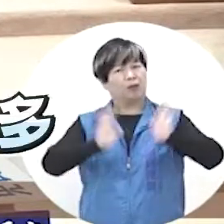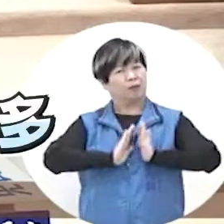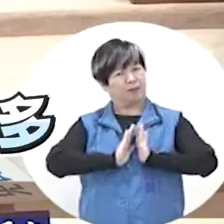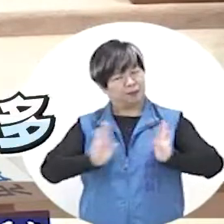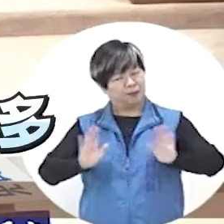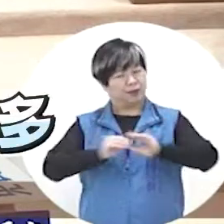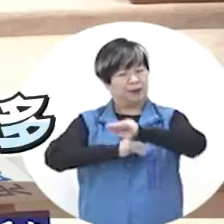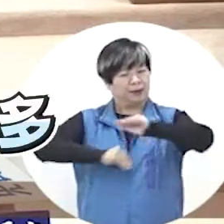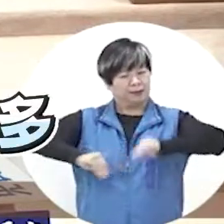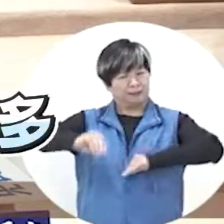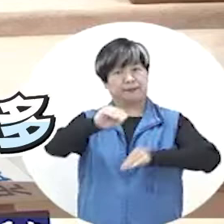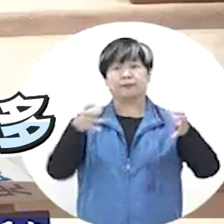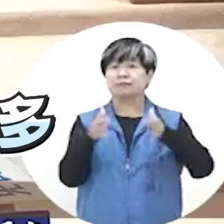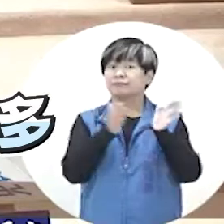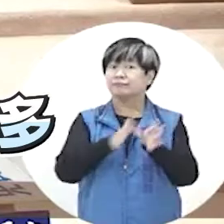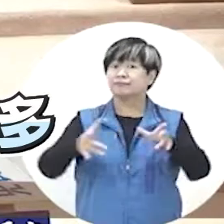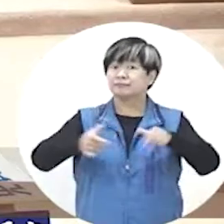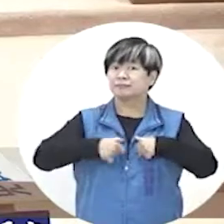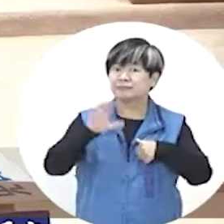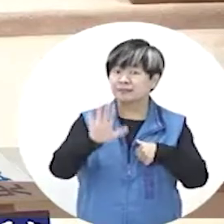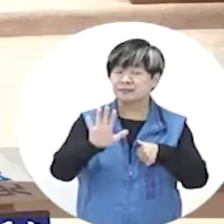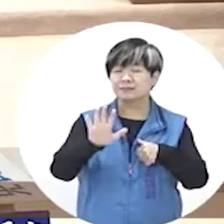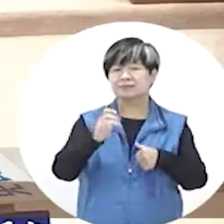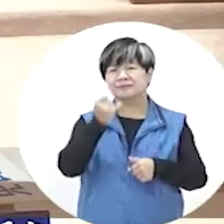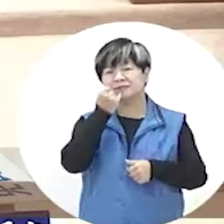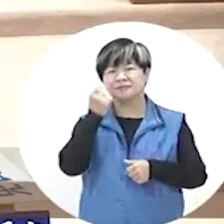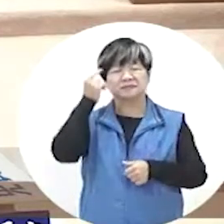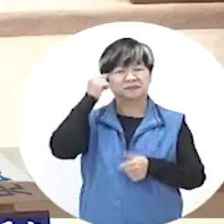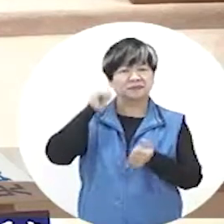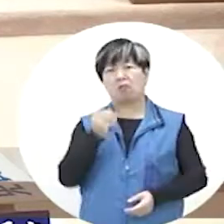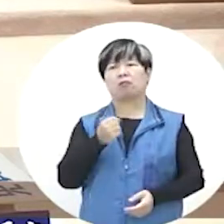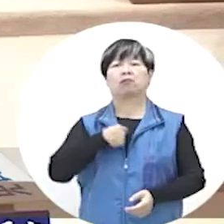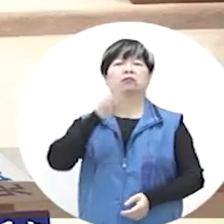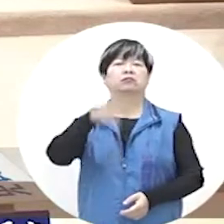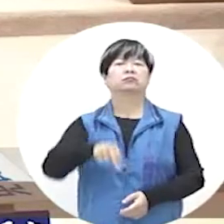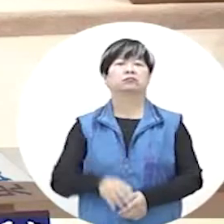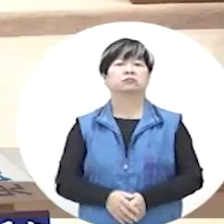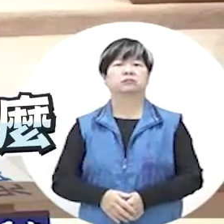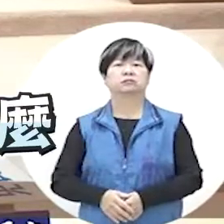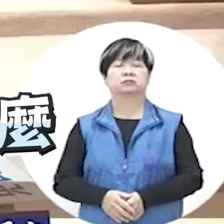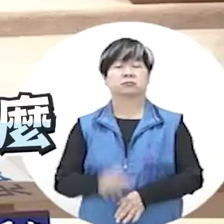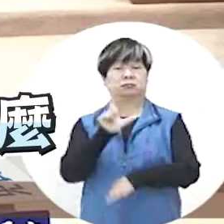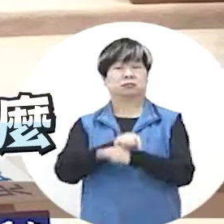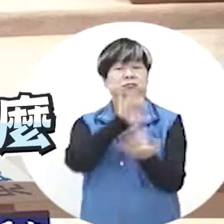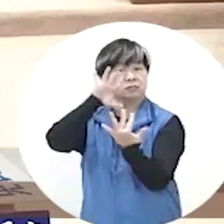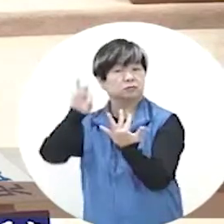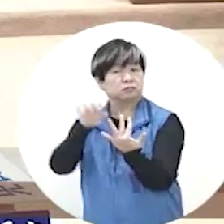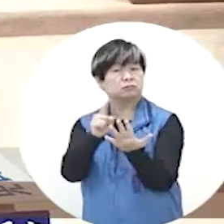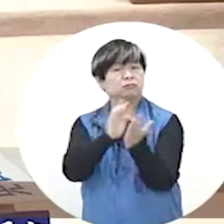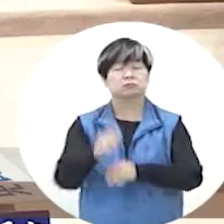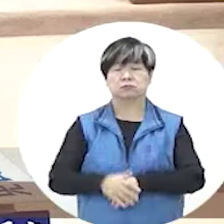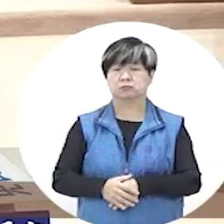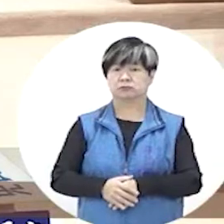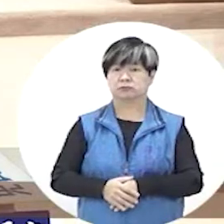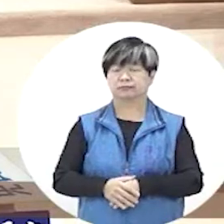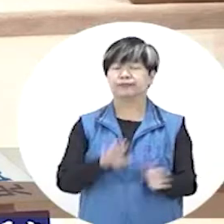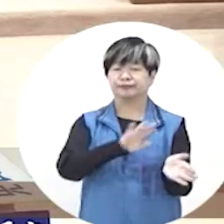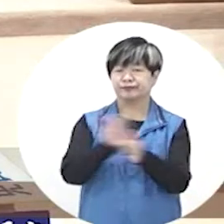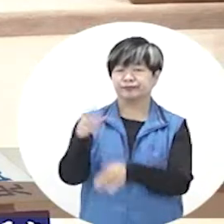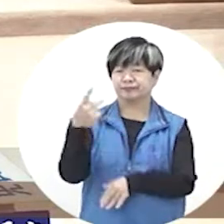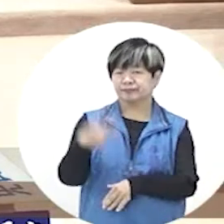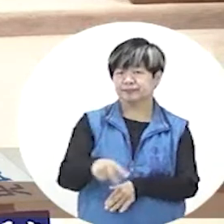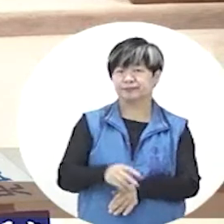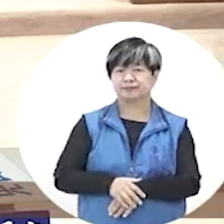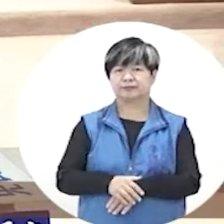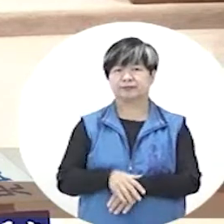心，或者是我可以更接受很多社会比较进步的观念或什么之类。第一，课程的选择上，我不知道现在的安排是什么。第二个是，我觉得要跟协